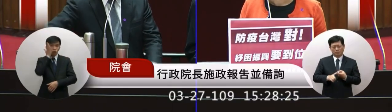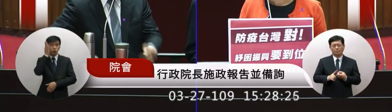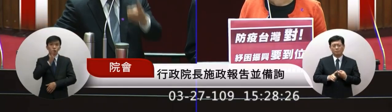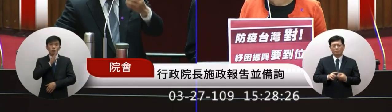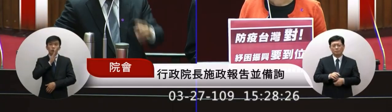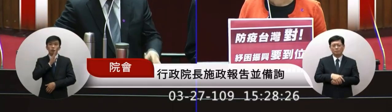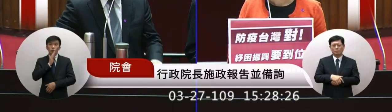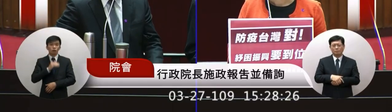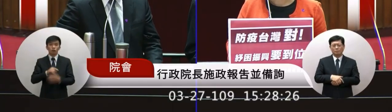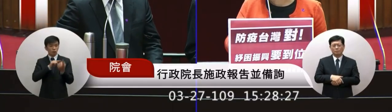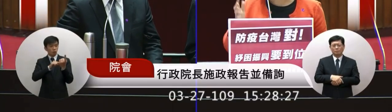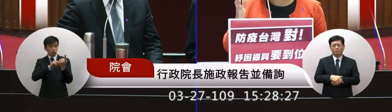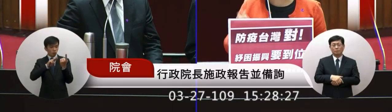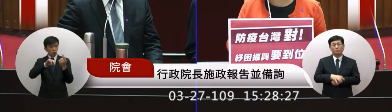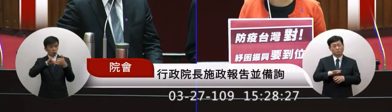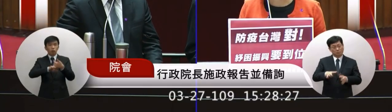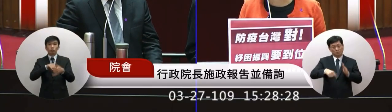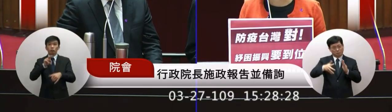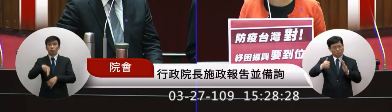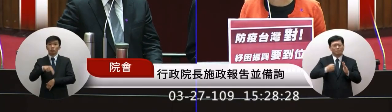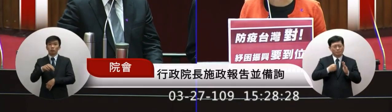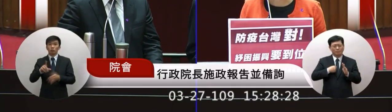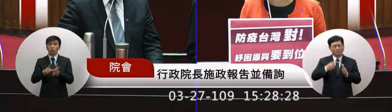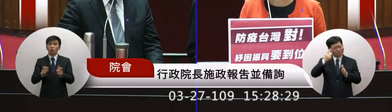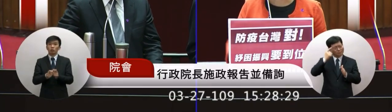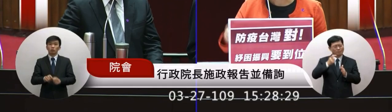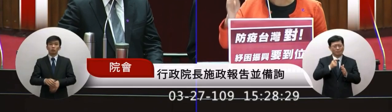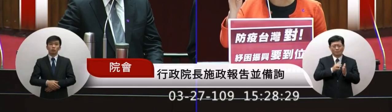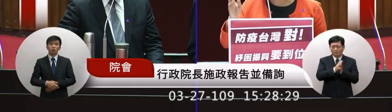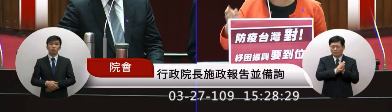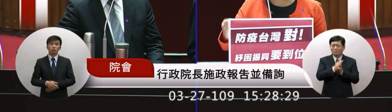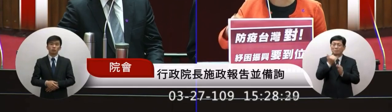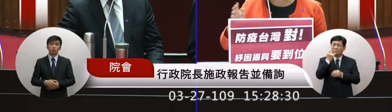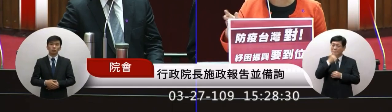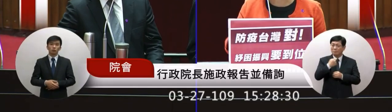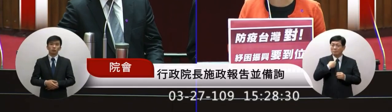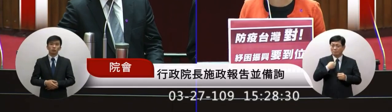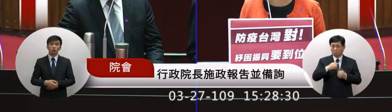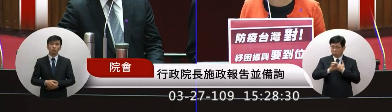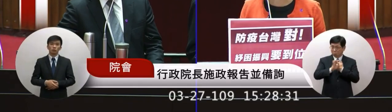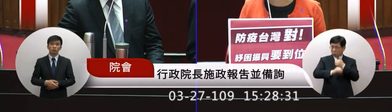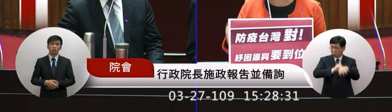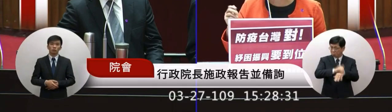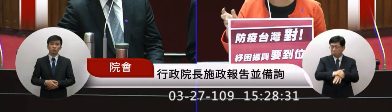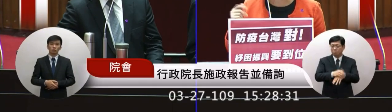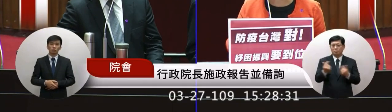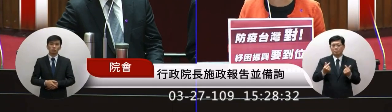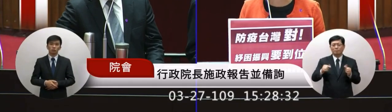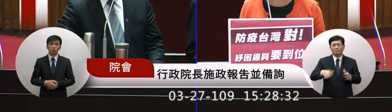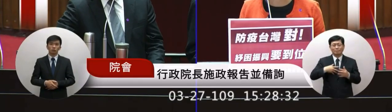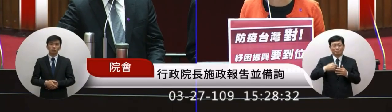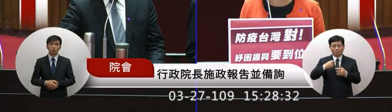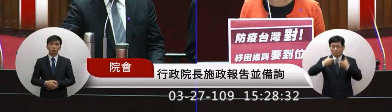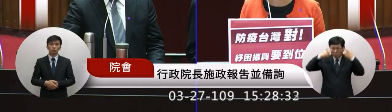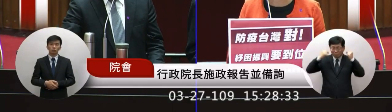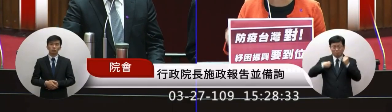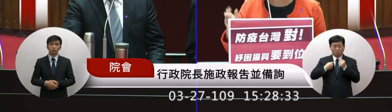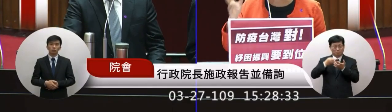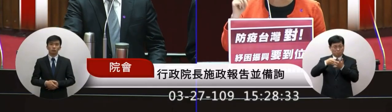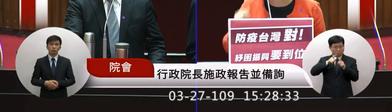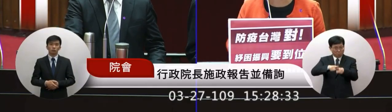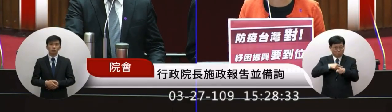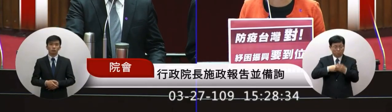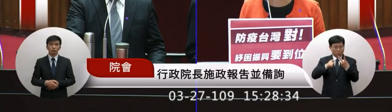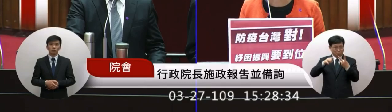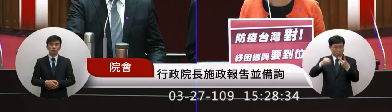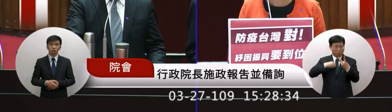案件都免几分钟的。 啊，是院长，我只是在请求了哈。如果我们测试了之后，像现在口罩实名制二点零的网